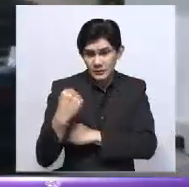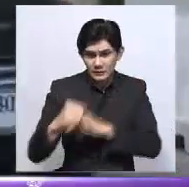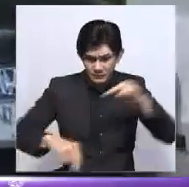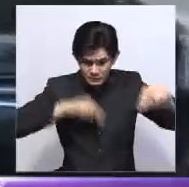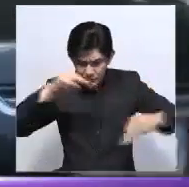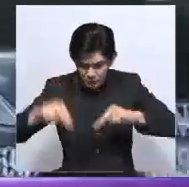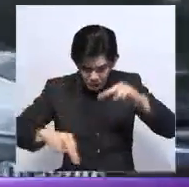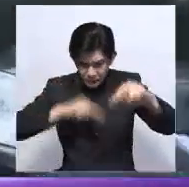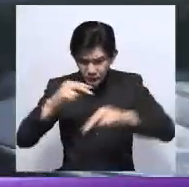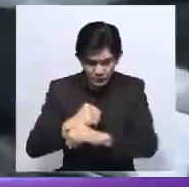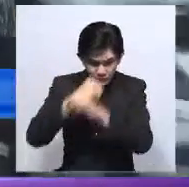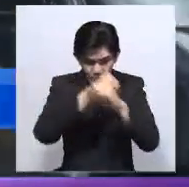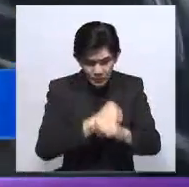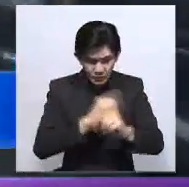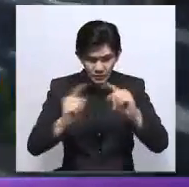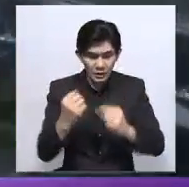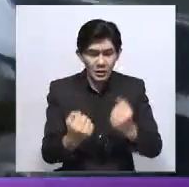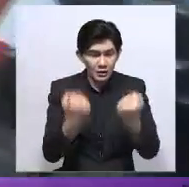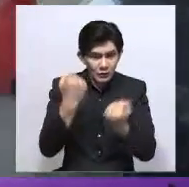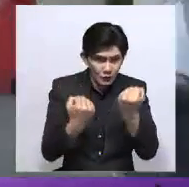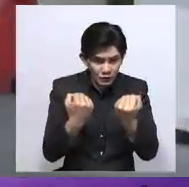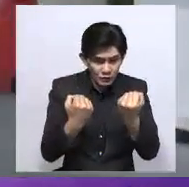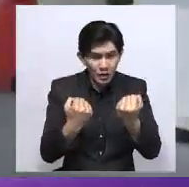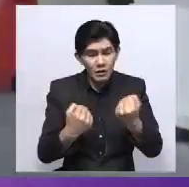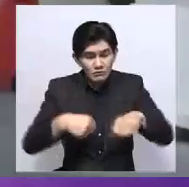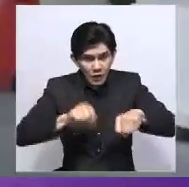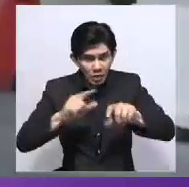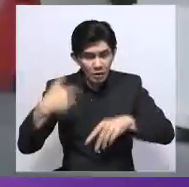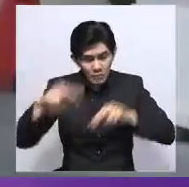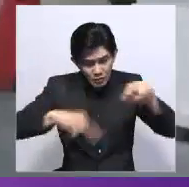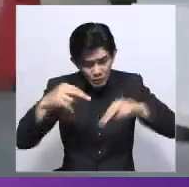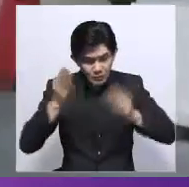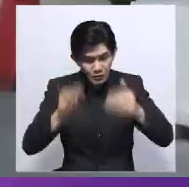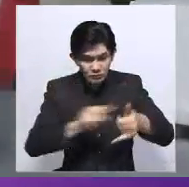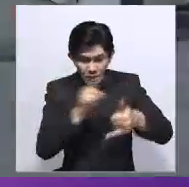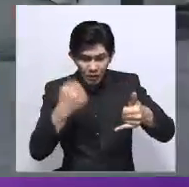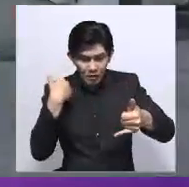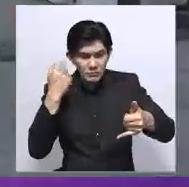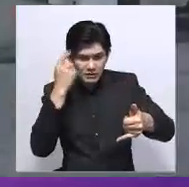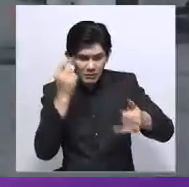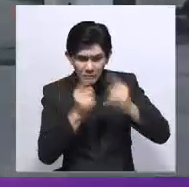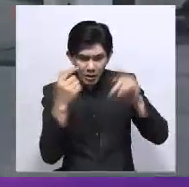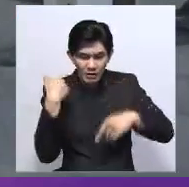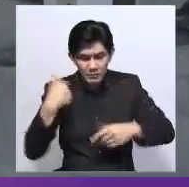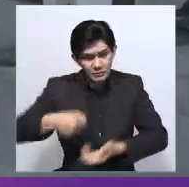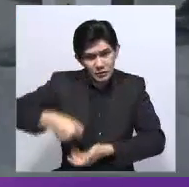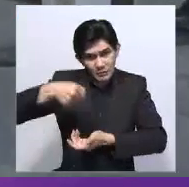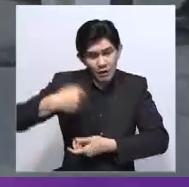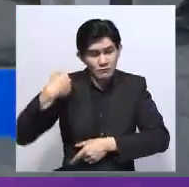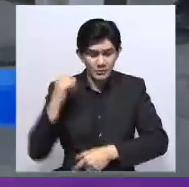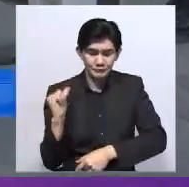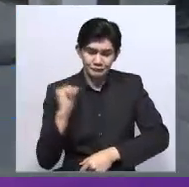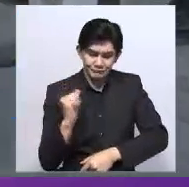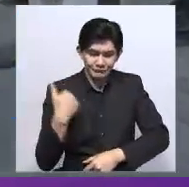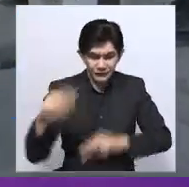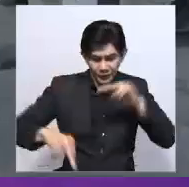ตั้งจุดตรวจจุดสกัดตรวจสอบรถยนต์รถจักรยานยนต์ทุกคันพร้อมบุคคลต้องสงสัยมีพิรุธที่พกพากระเป๋าเดินท